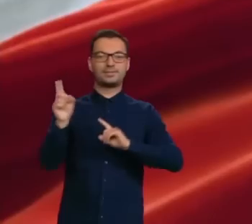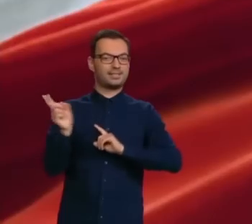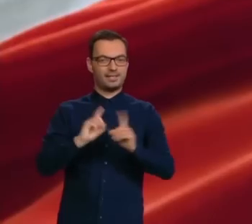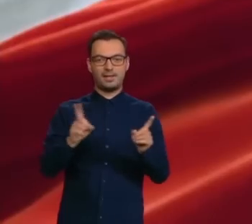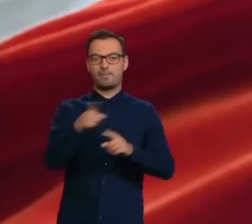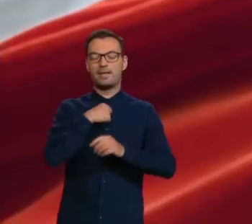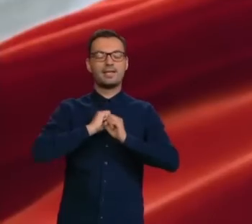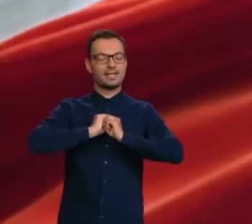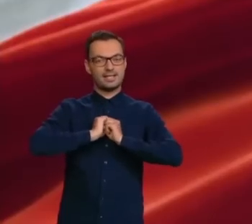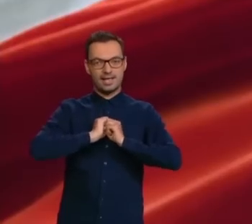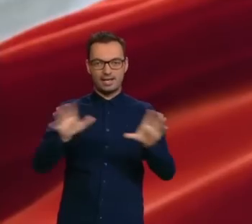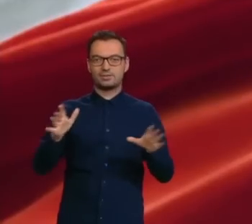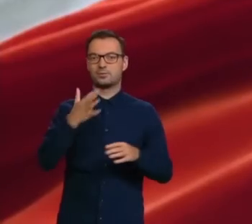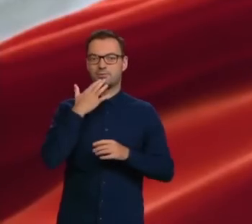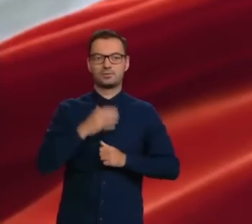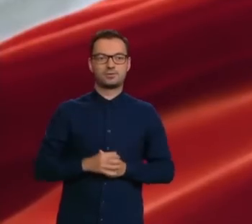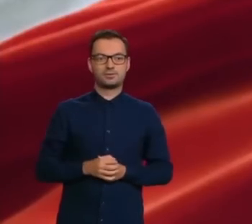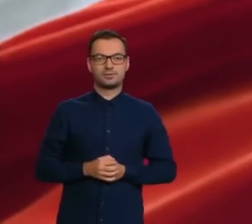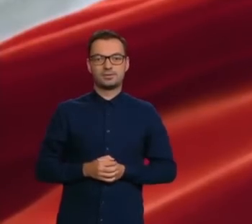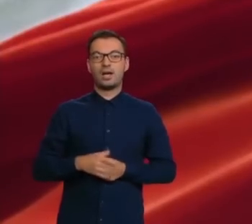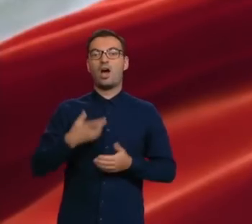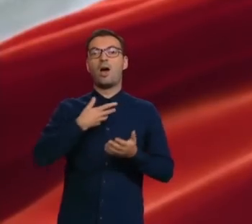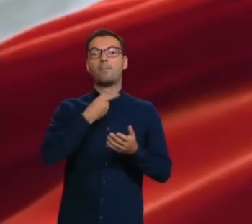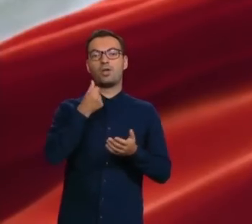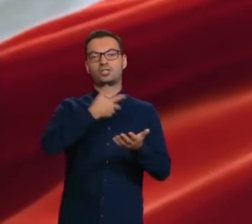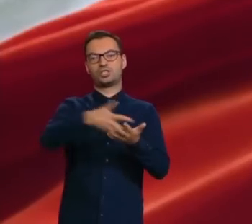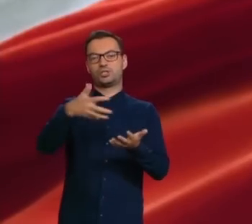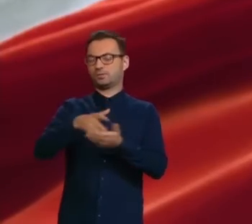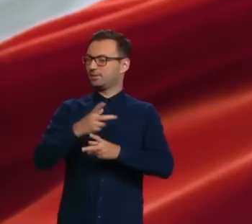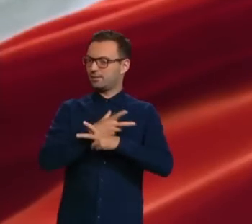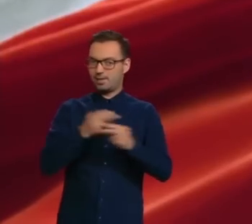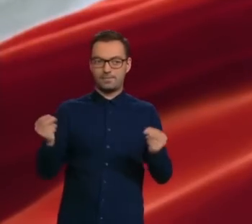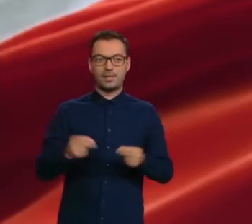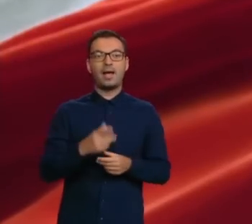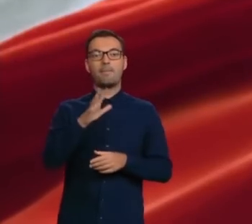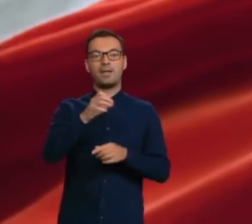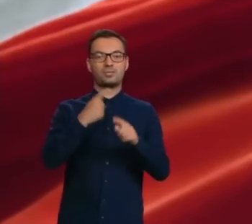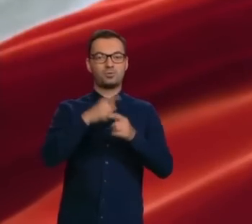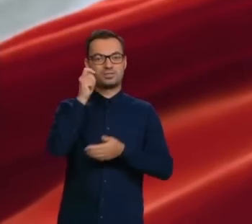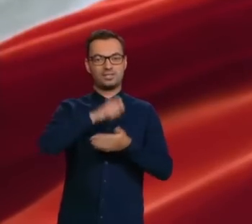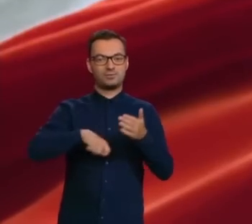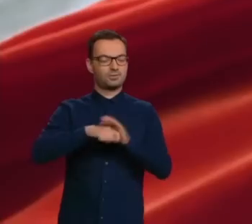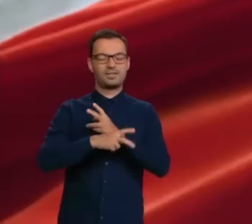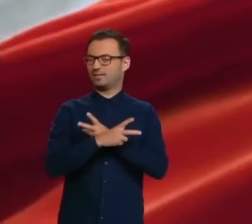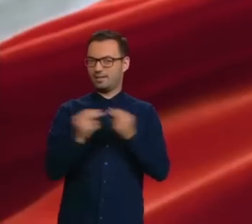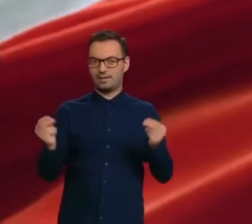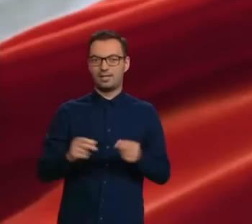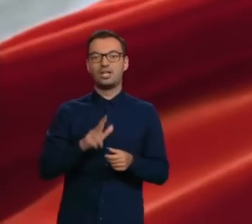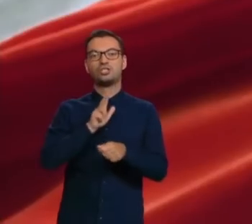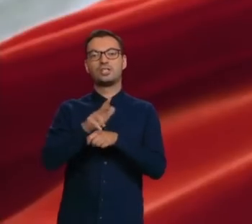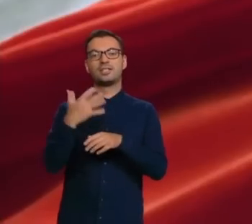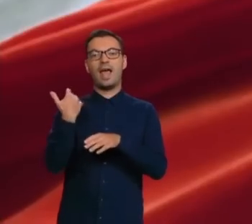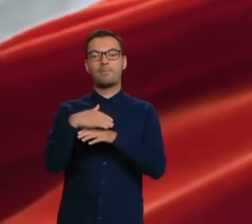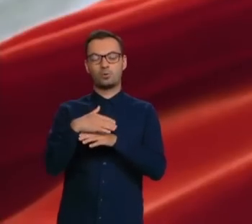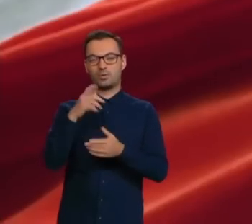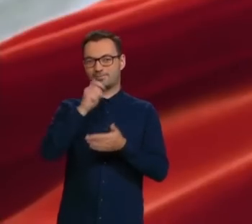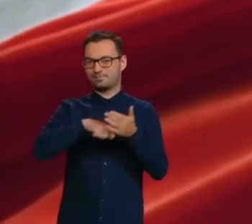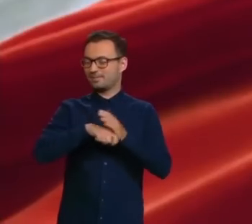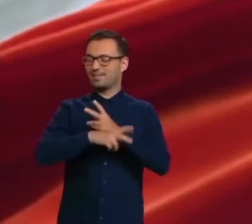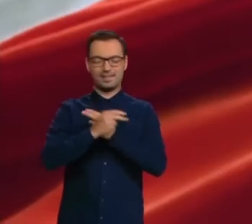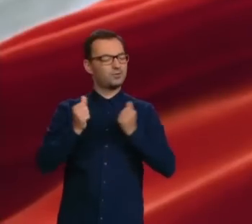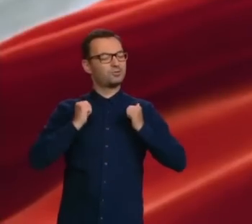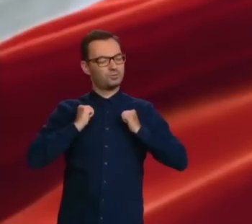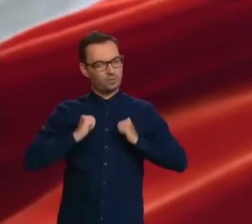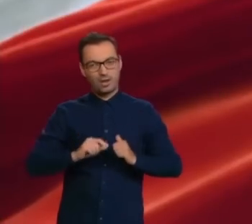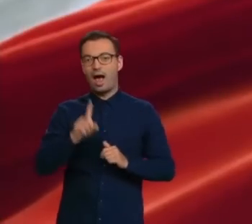bardzo jasno i wyraźnie nie rozdawnictwu. Nikt nie zlikwiduje 500+. Nikt nie zlikwiduje 13 emerytury. Bądźcie spokojni. To na